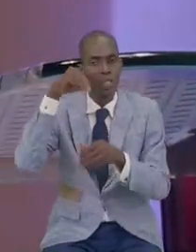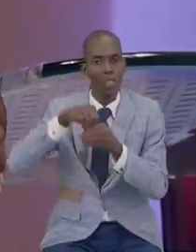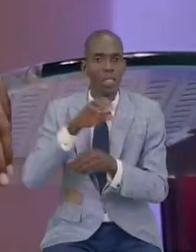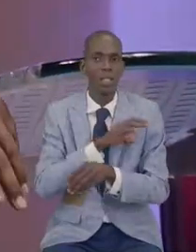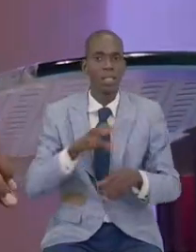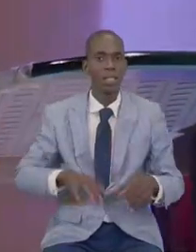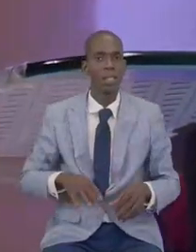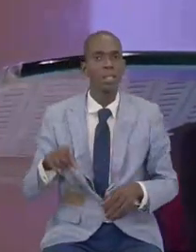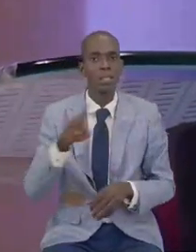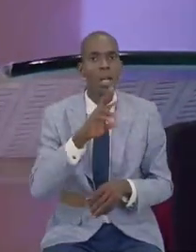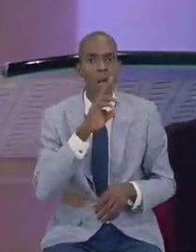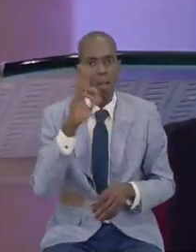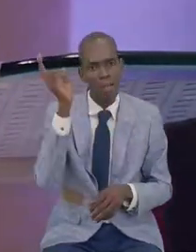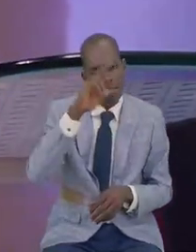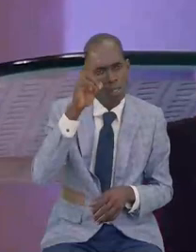connaissance de Jésus.